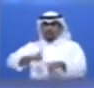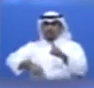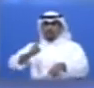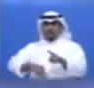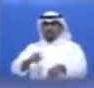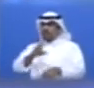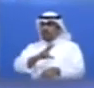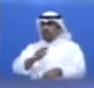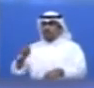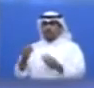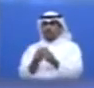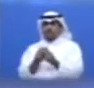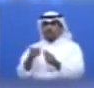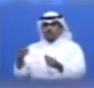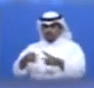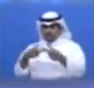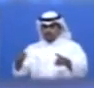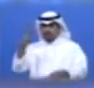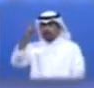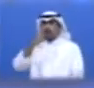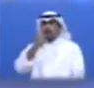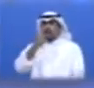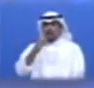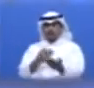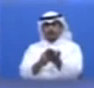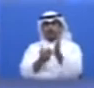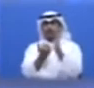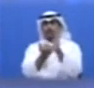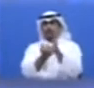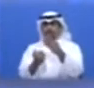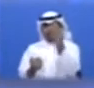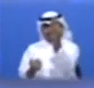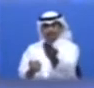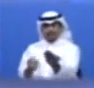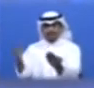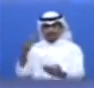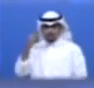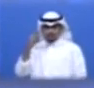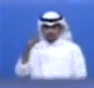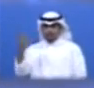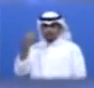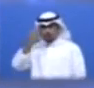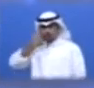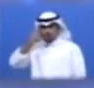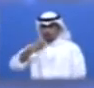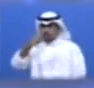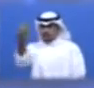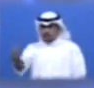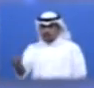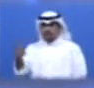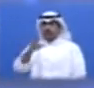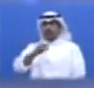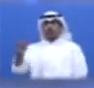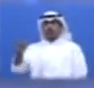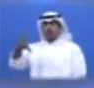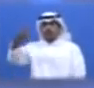تنفيذ مشروع التمويل الذي يؤمن بطاقات تسهل لحامليها شراء مواد غذائية، ويستفيد منها 2000 أسرة في